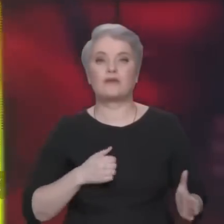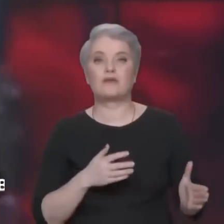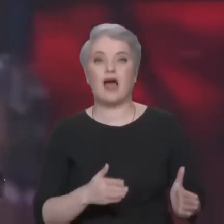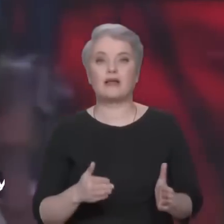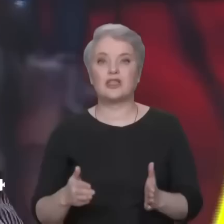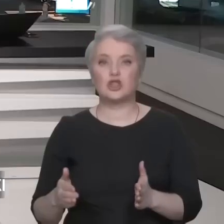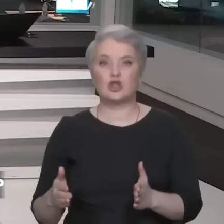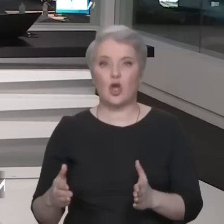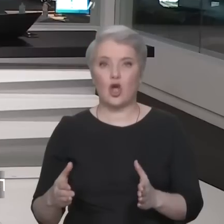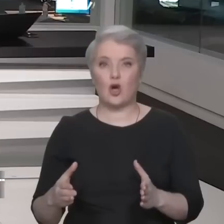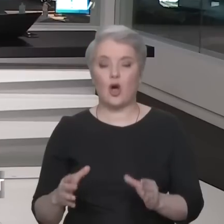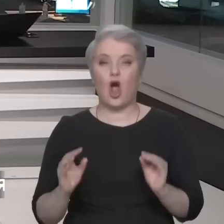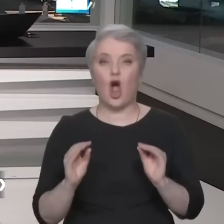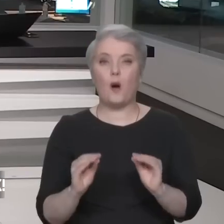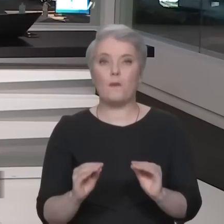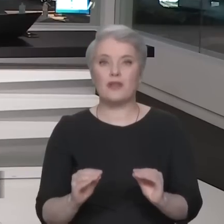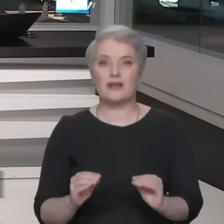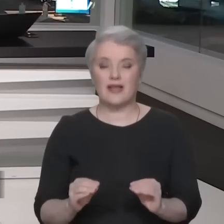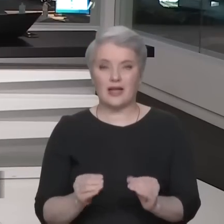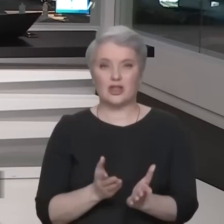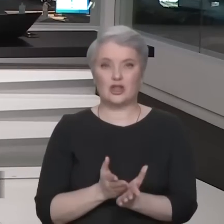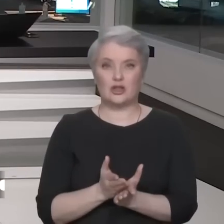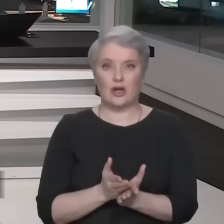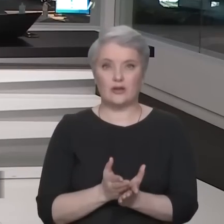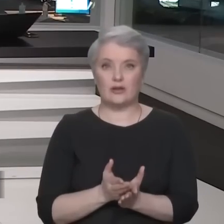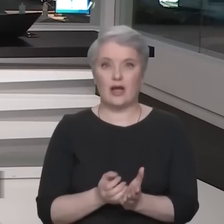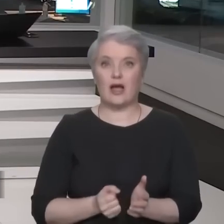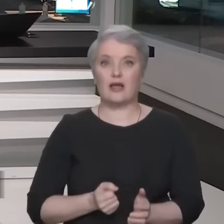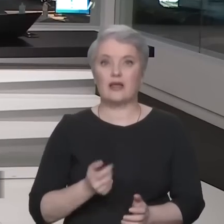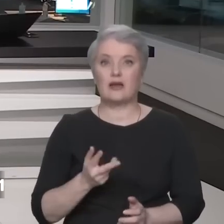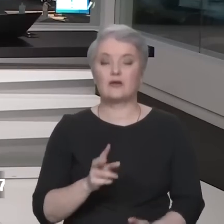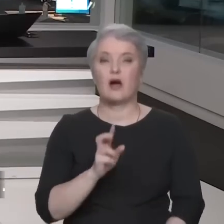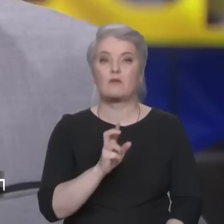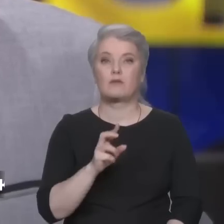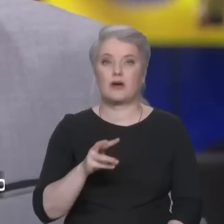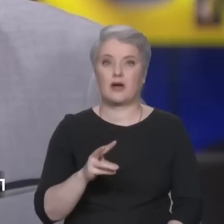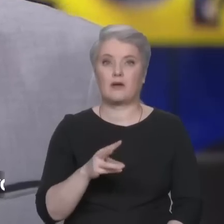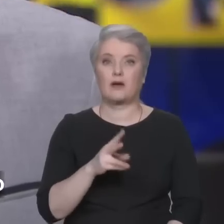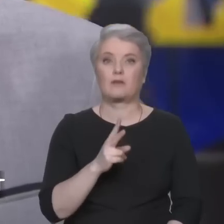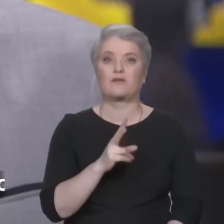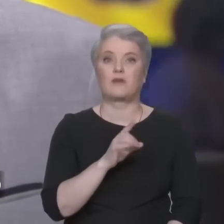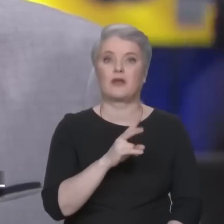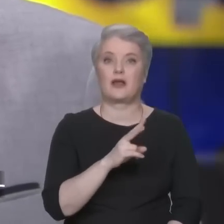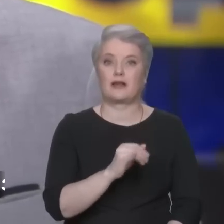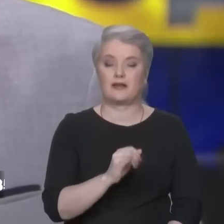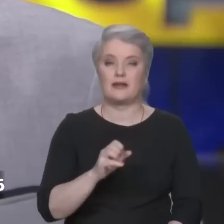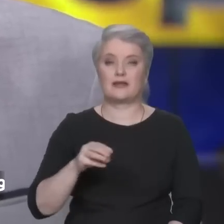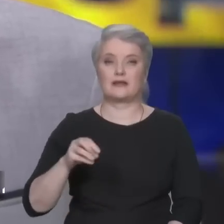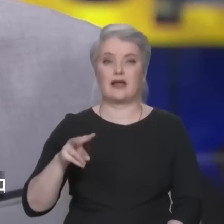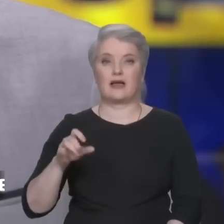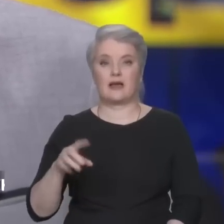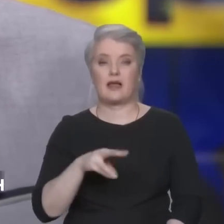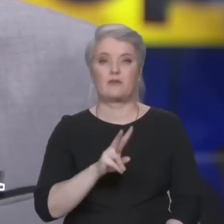саме комплектації, штатної комплектації за кількістю ББМ. М2 Bradley, Striker, М11-13 –